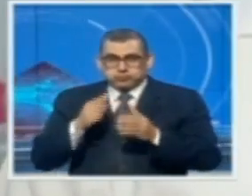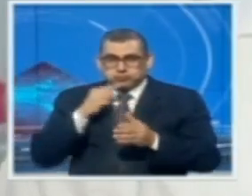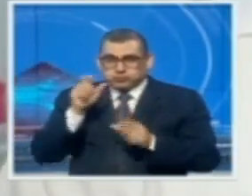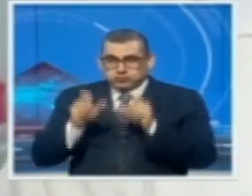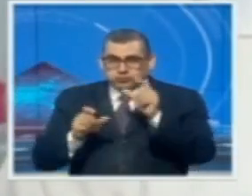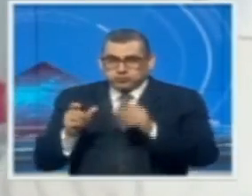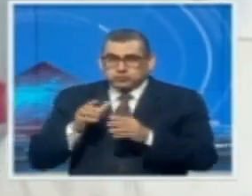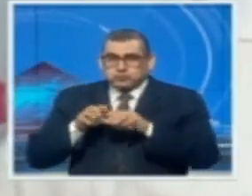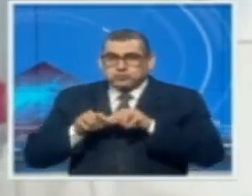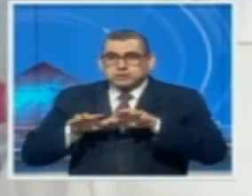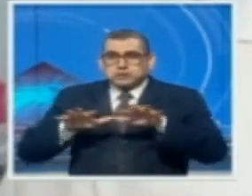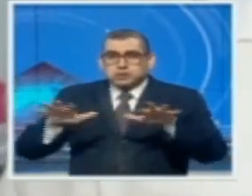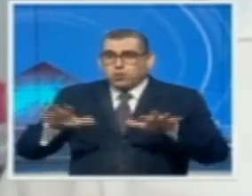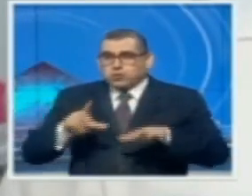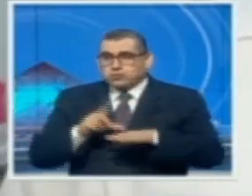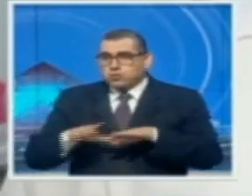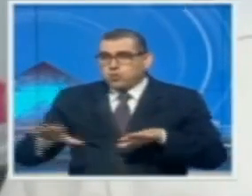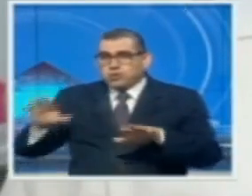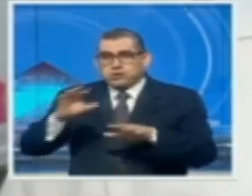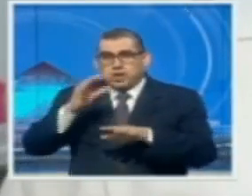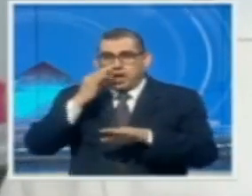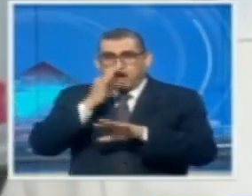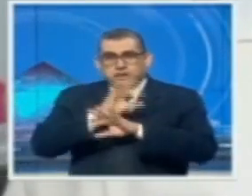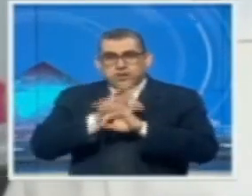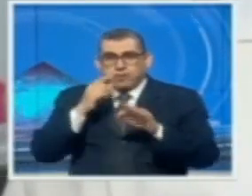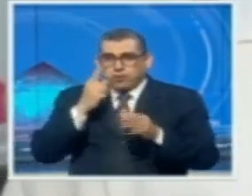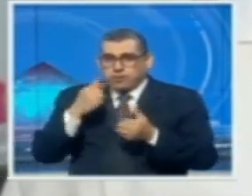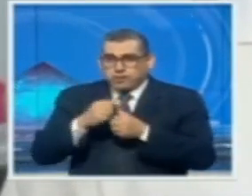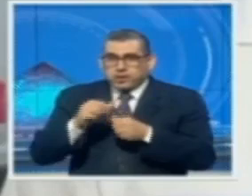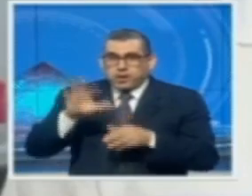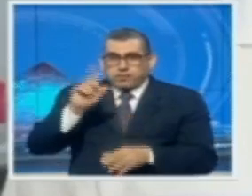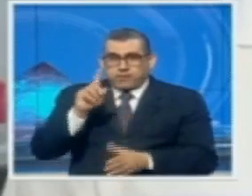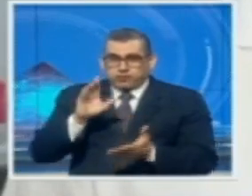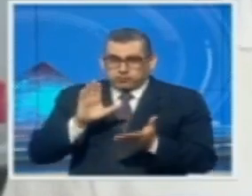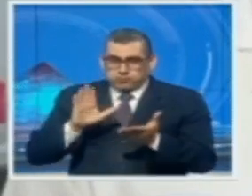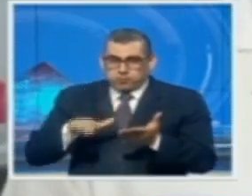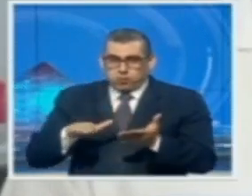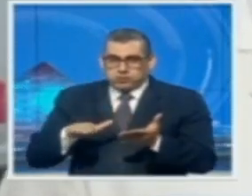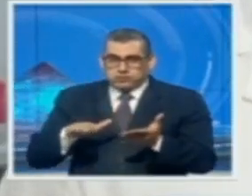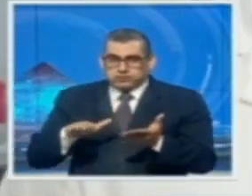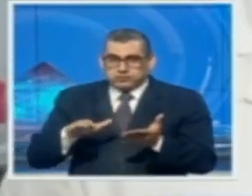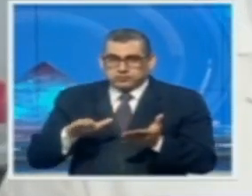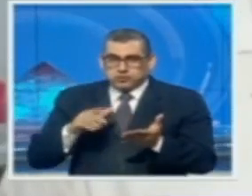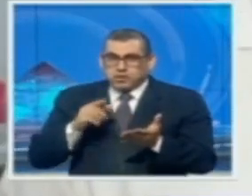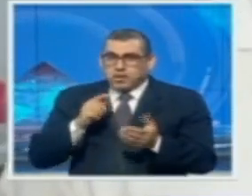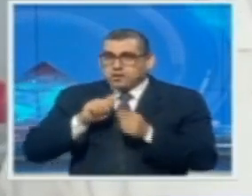نغطي المنطقة كلها بتاعتنا، ما فيش حد يبقى يعني